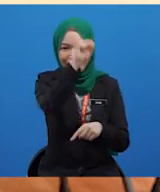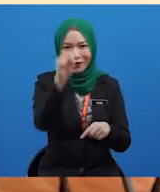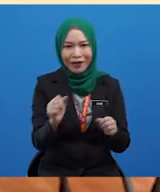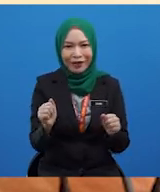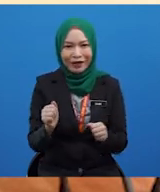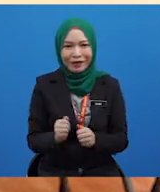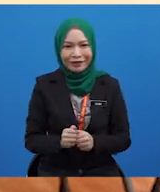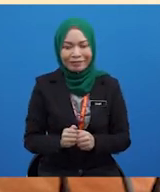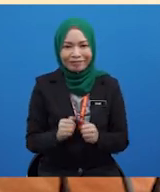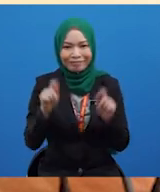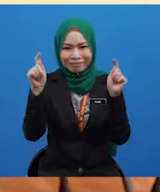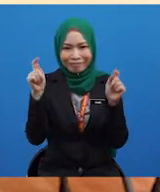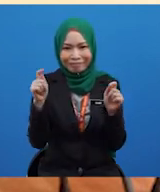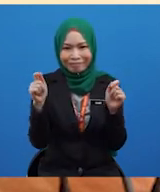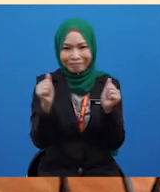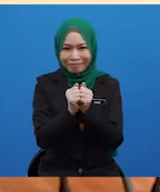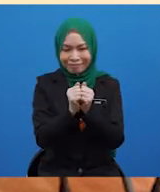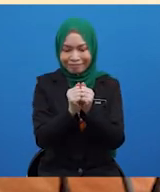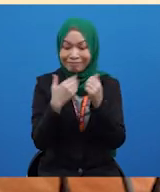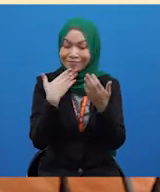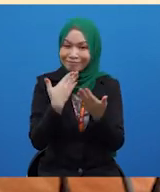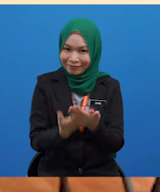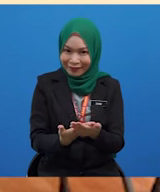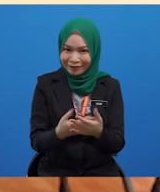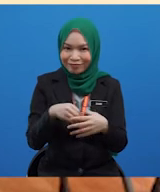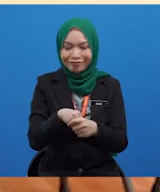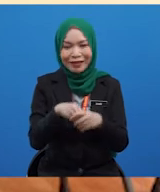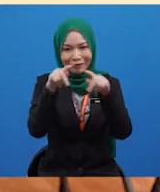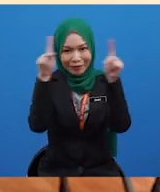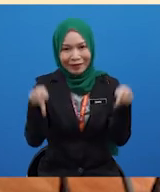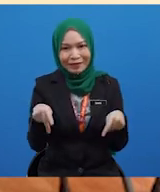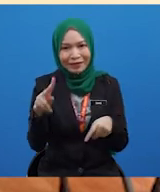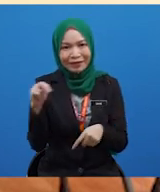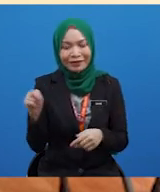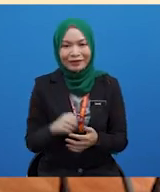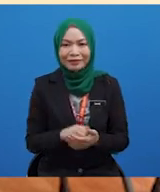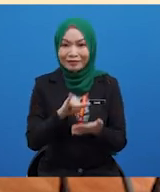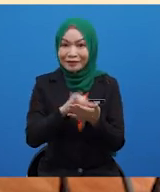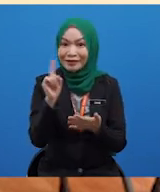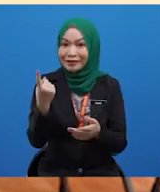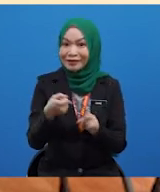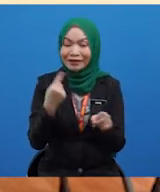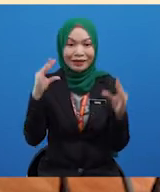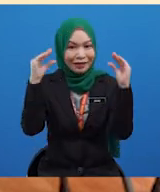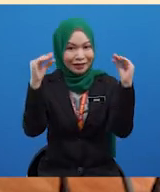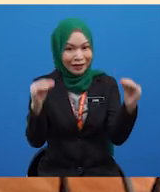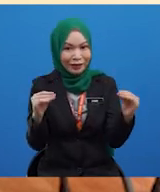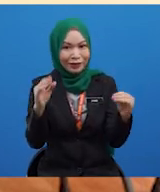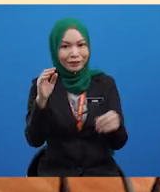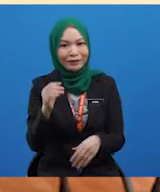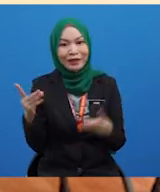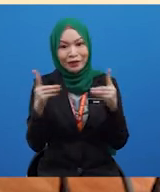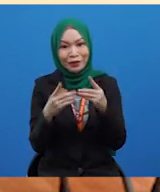soalan tentang tajuk wacana dengan baik dalam peperiksaan nanti. Sekian saja daripada cikgu. Semoga kita